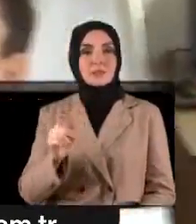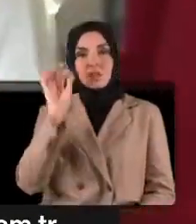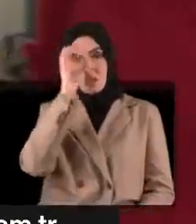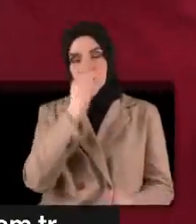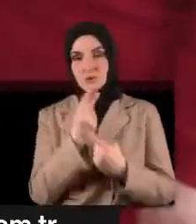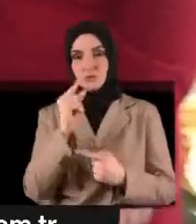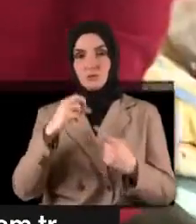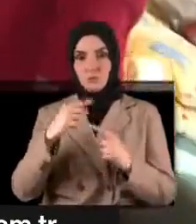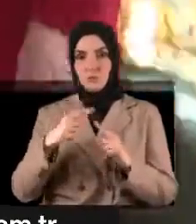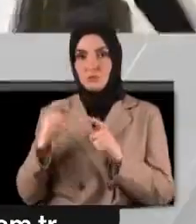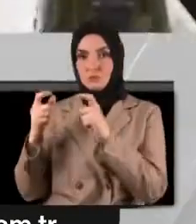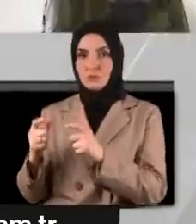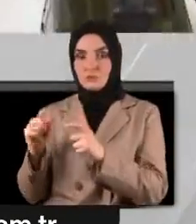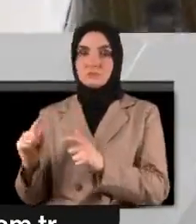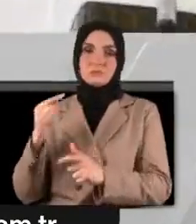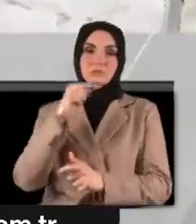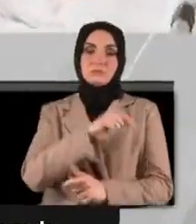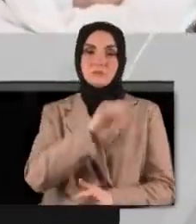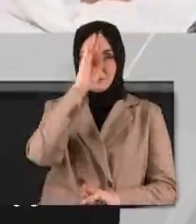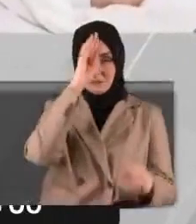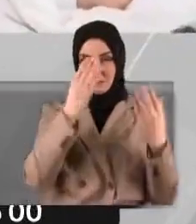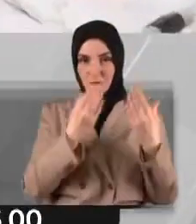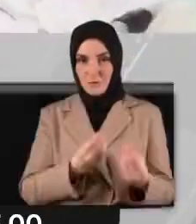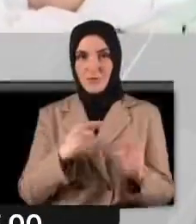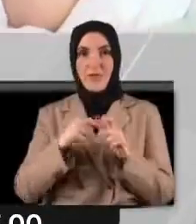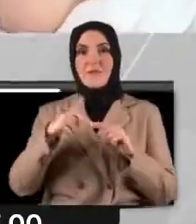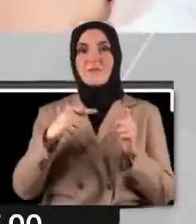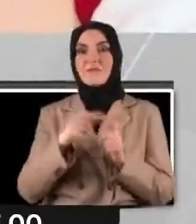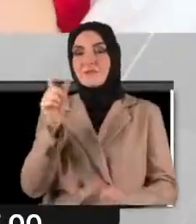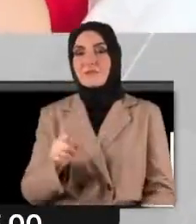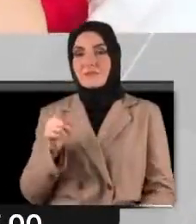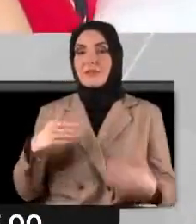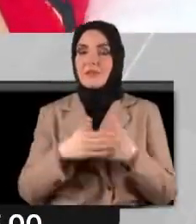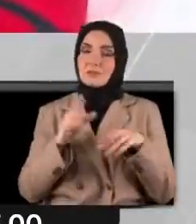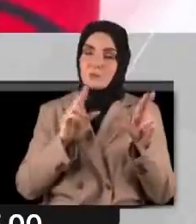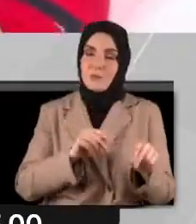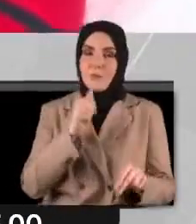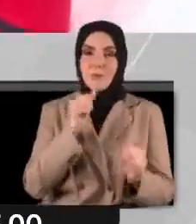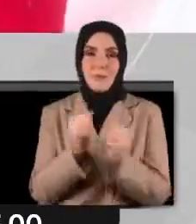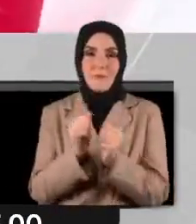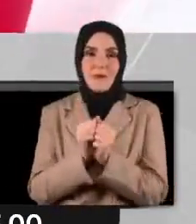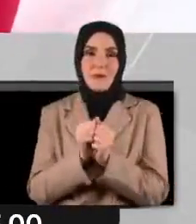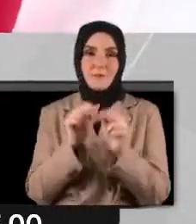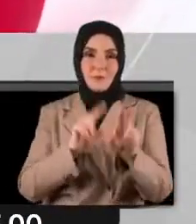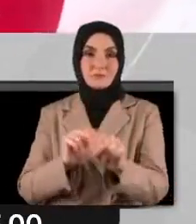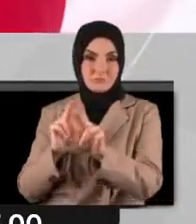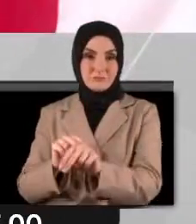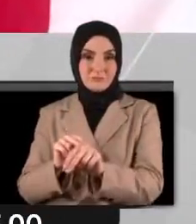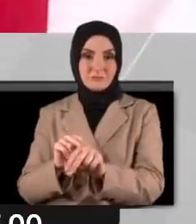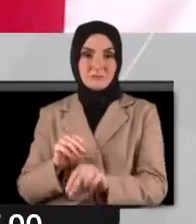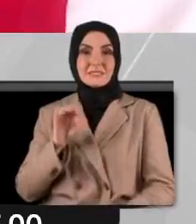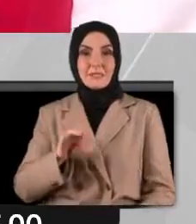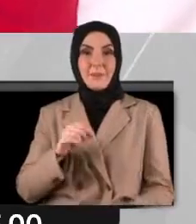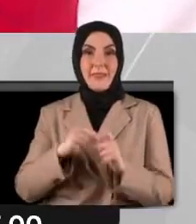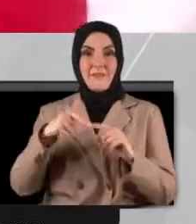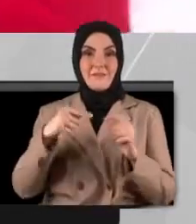de gece uykusundaydı. Babasıyla birlikte yatıyordu. Şu anda çok zorlamak istemiyorum Efe'yi. Çok